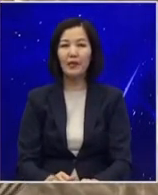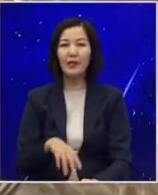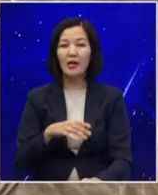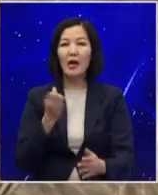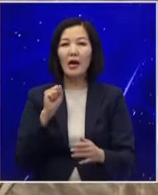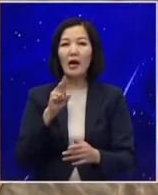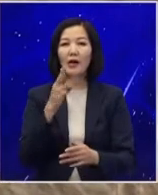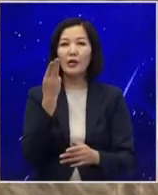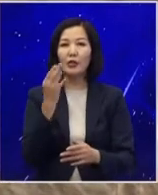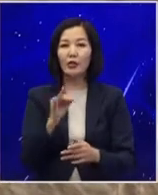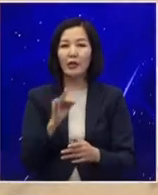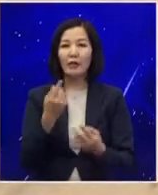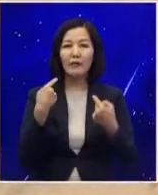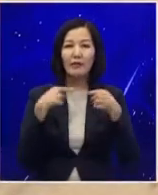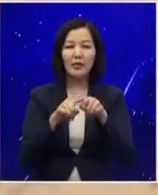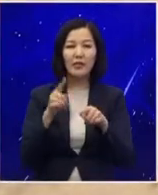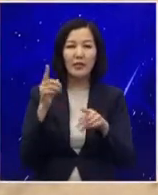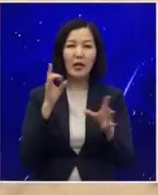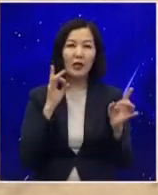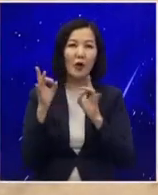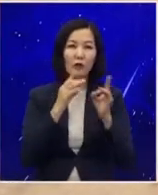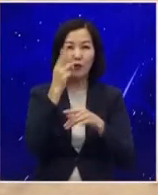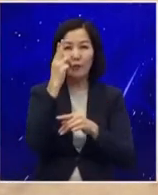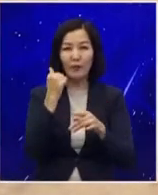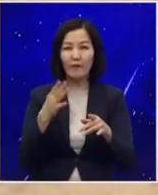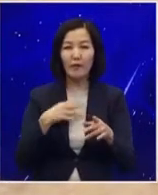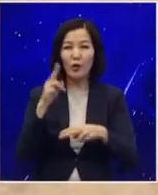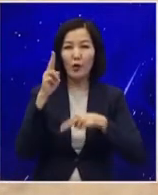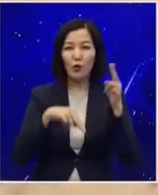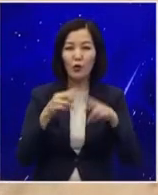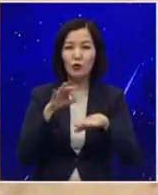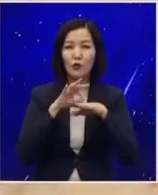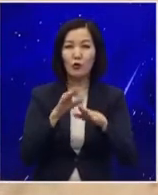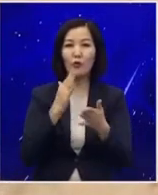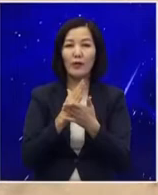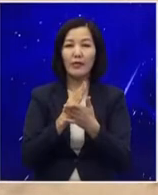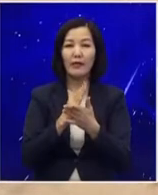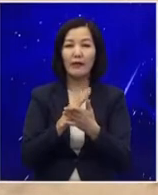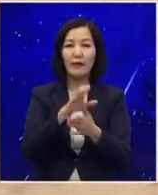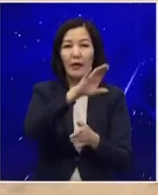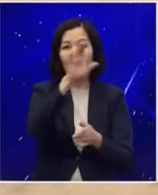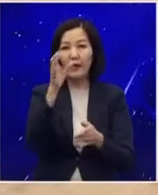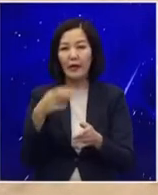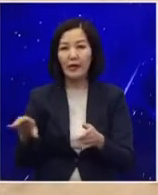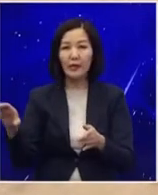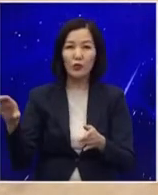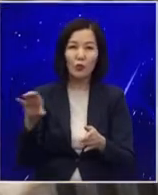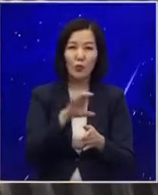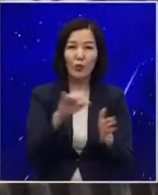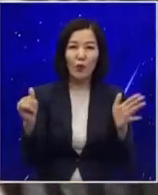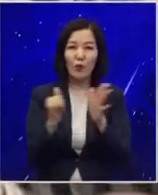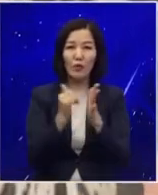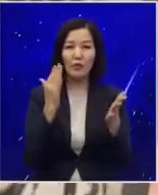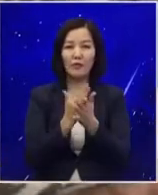Ақшиліктер техника гүрліне бой үйретіп қалған, құрылыс қызып тұр, көл жағалауына кәріз жүйелерді тартылып жатыр. Мердігер